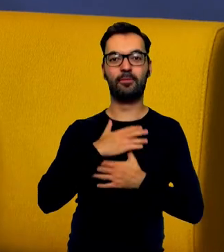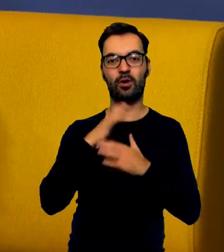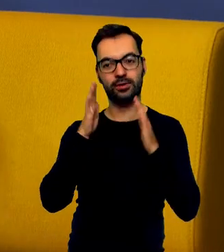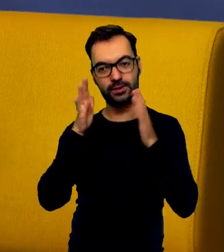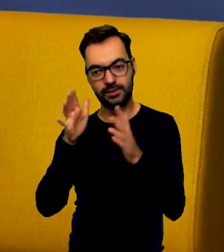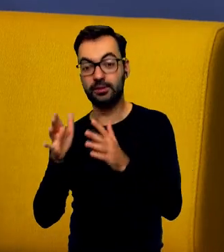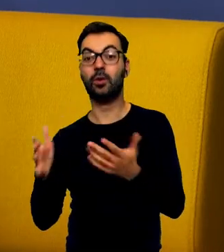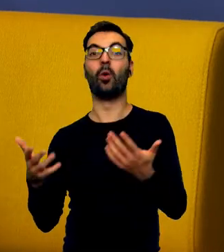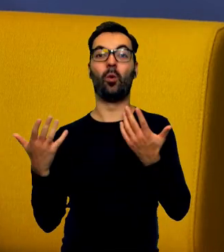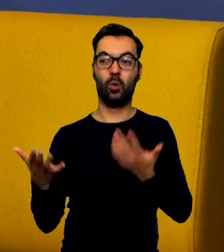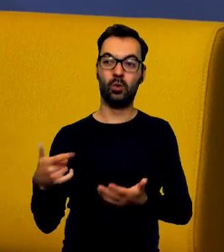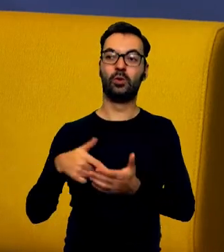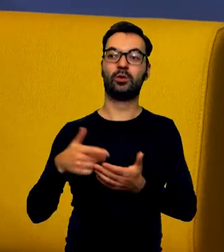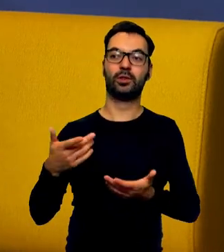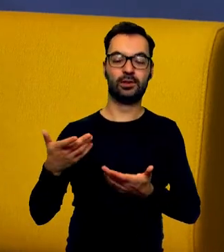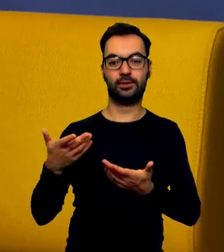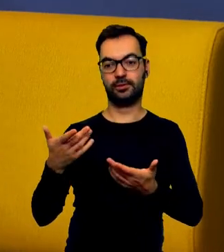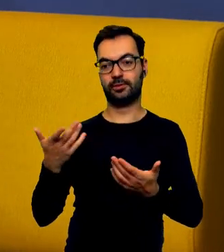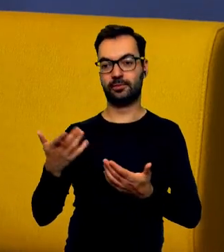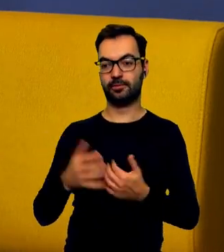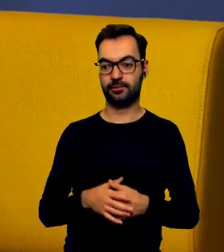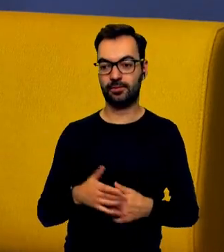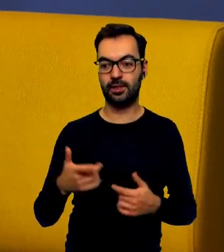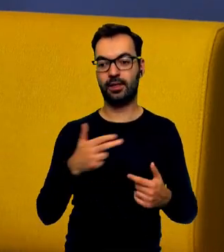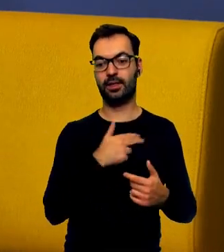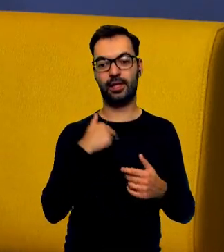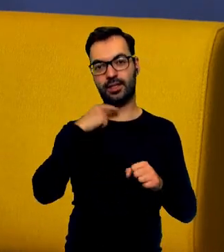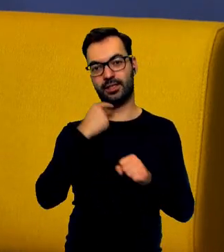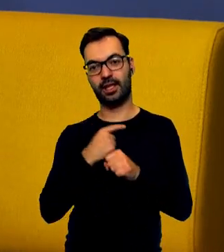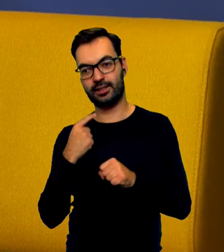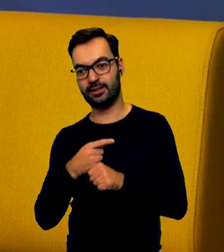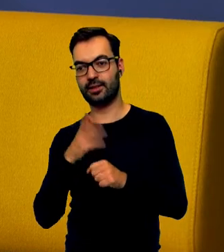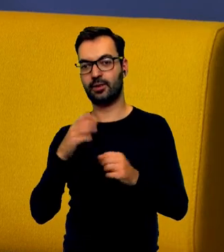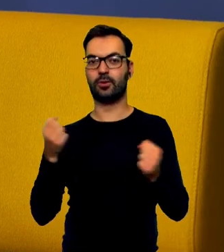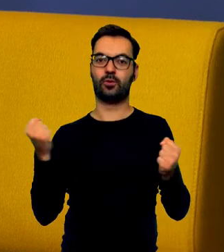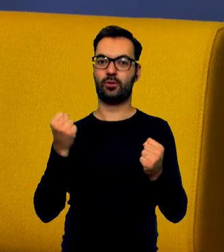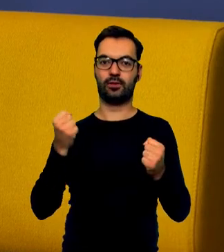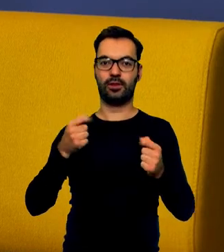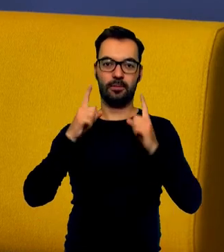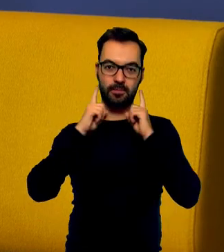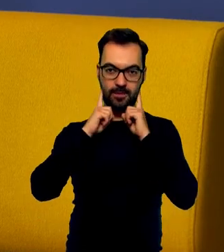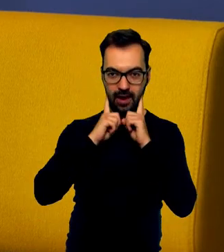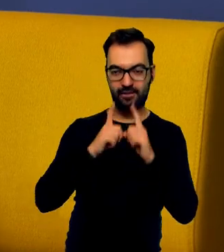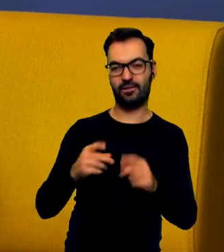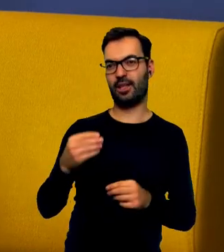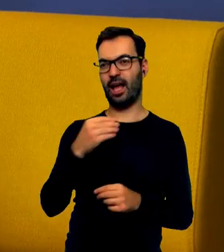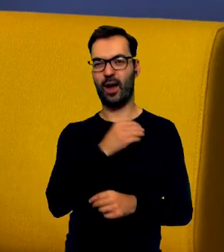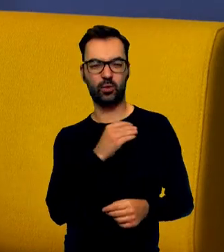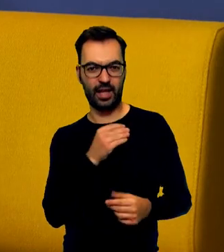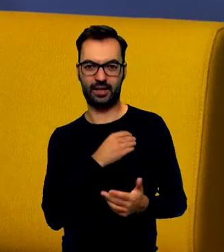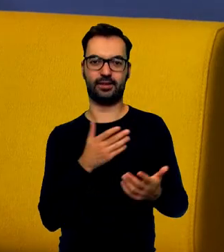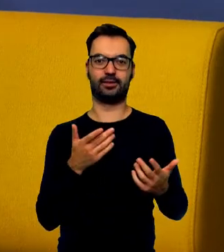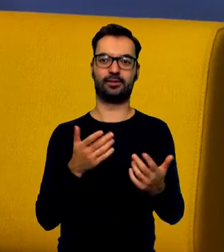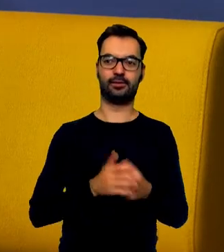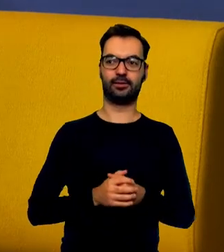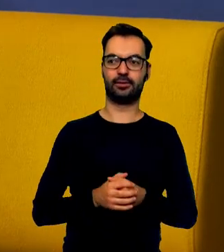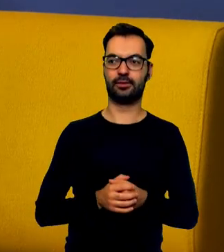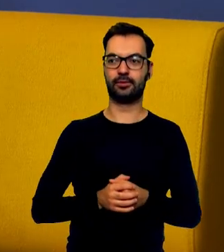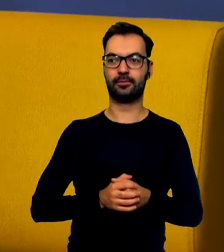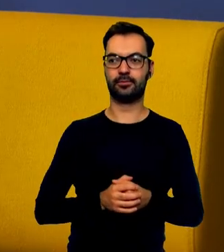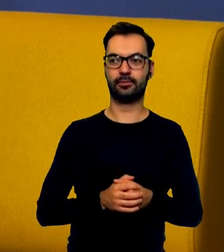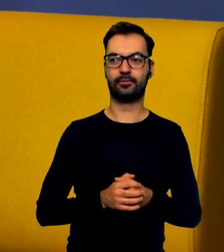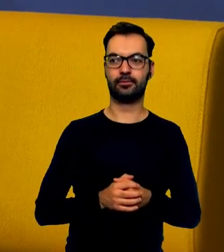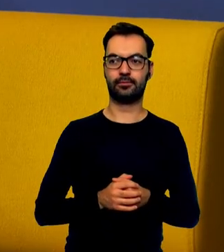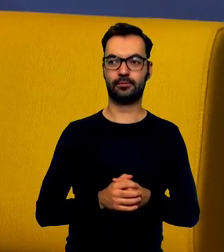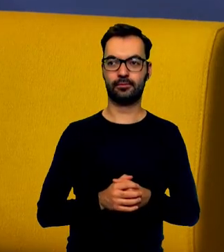emocjami, no to właśnie będzie nasze wybory cechował jakiś szczególny autentyzm, którego nie ma, czy